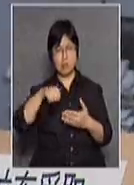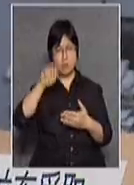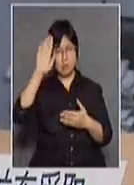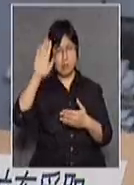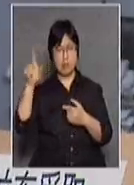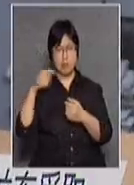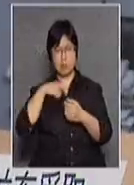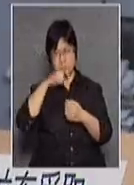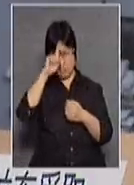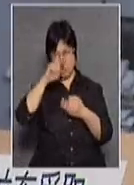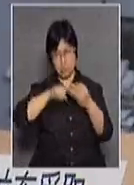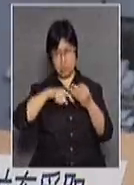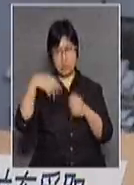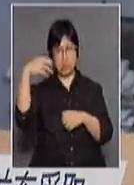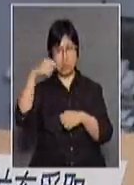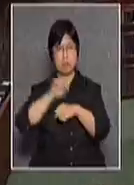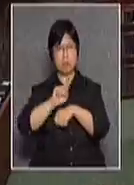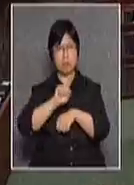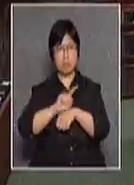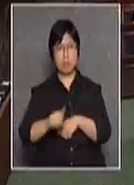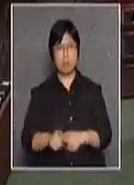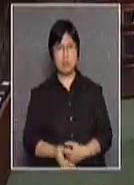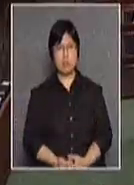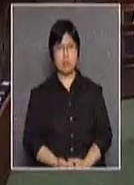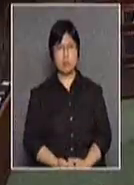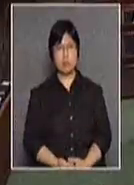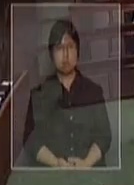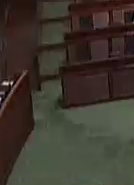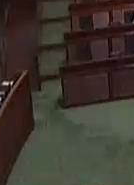員要求記名表決，表決鐘響1分鐘。